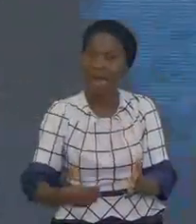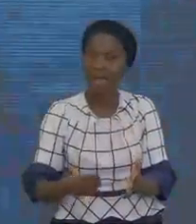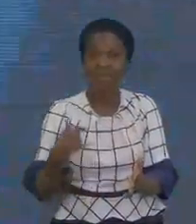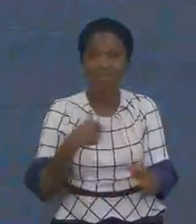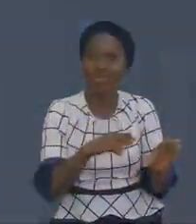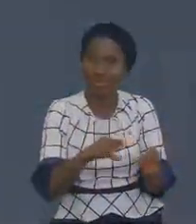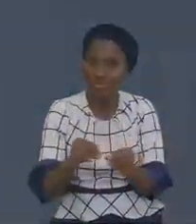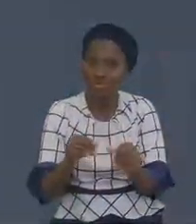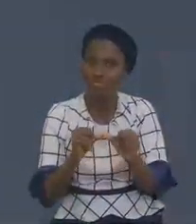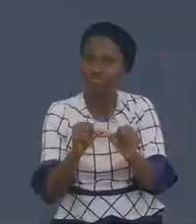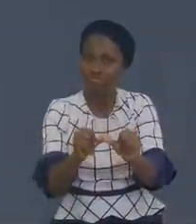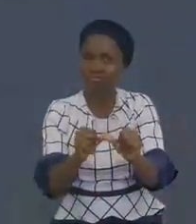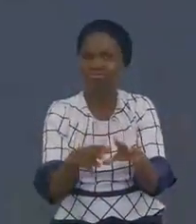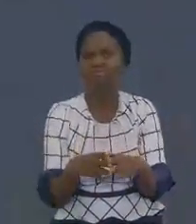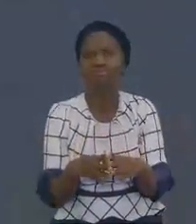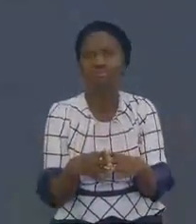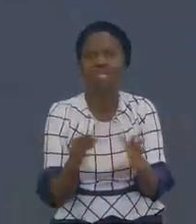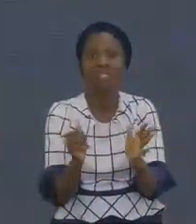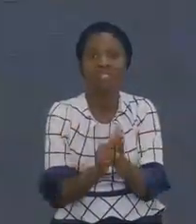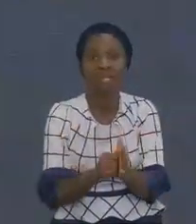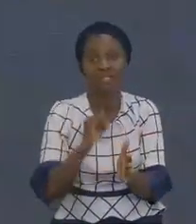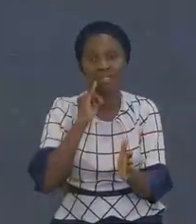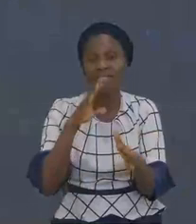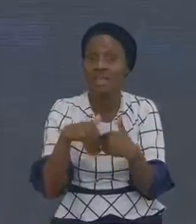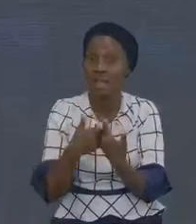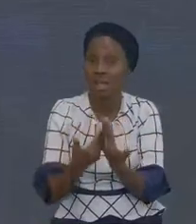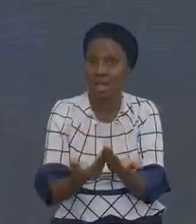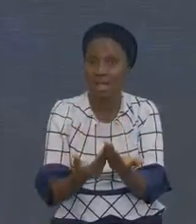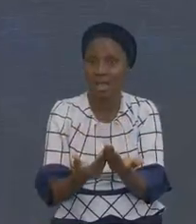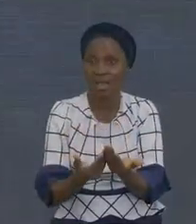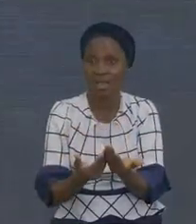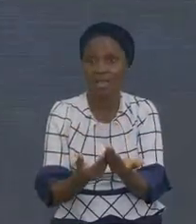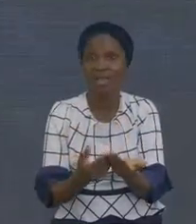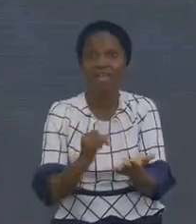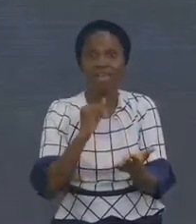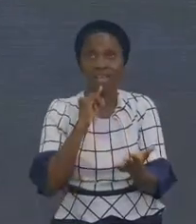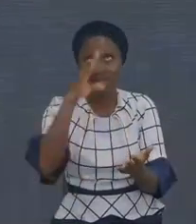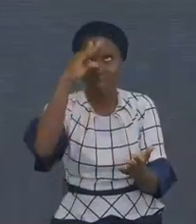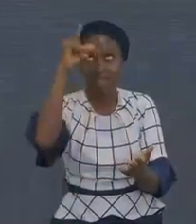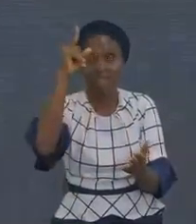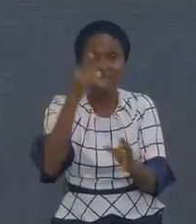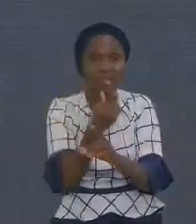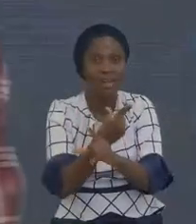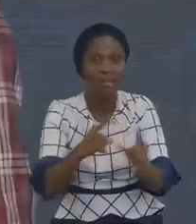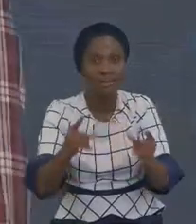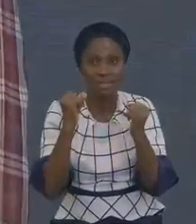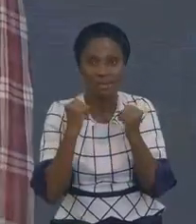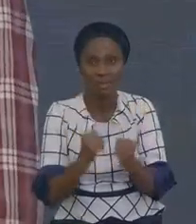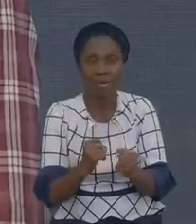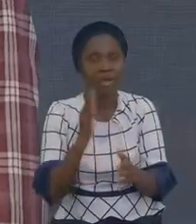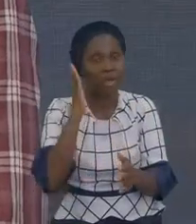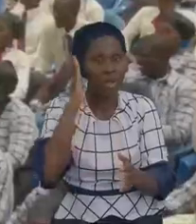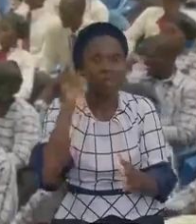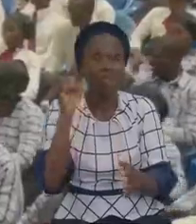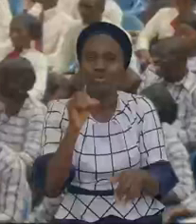C'est de cette manière que sa puissance de libération agit puissamment dans nos vies. Et nous